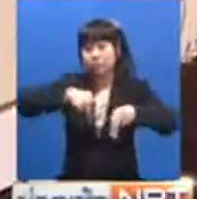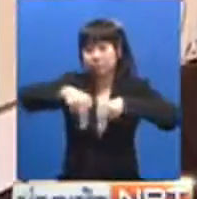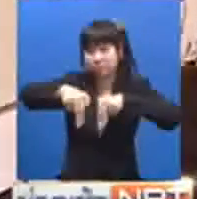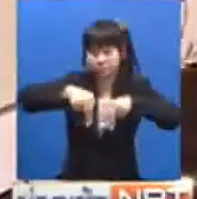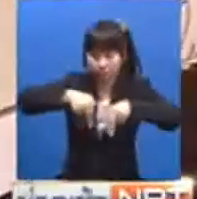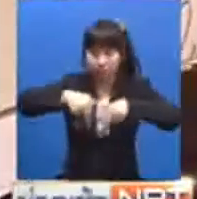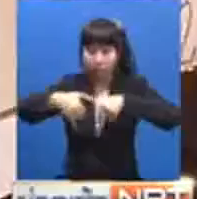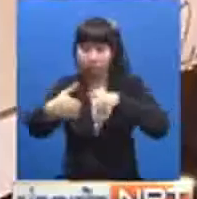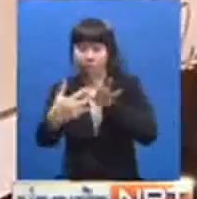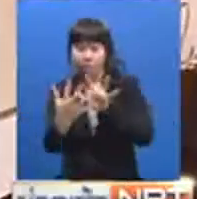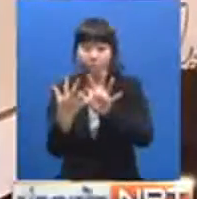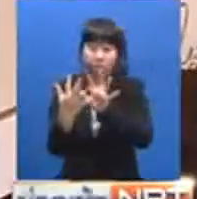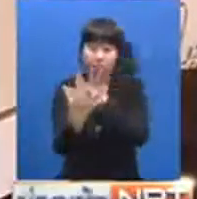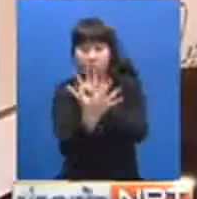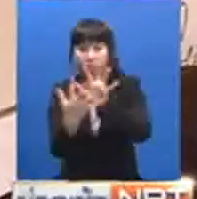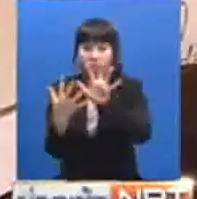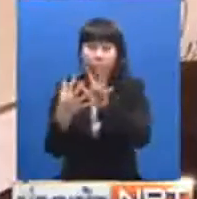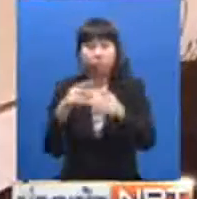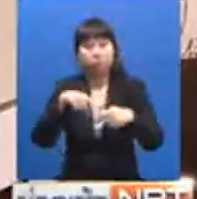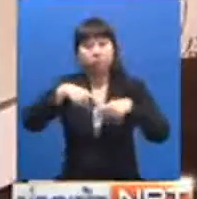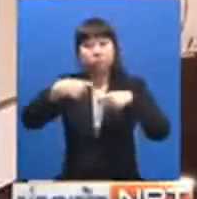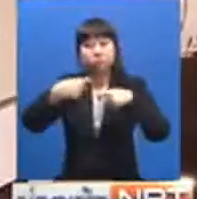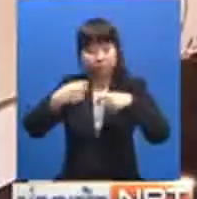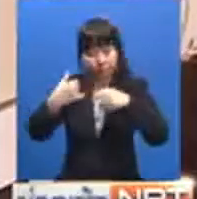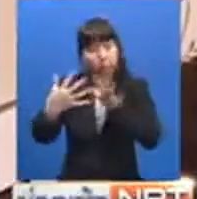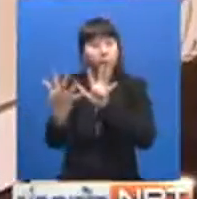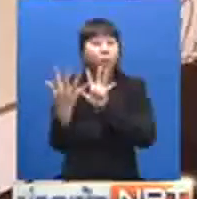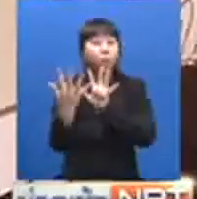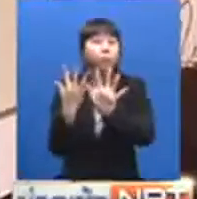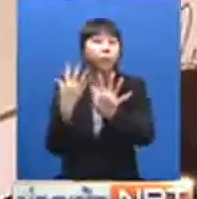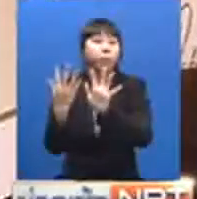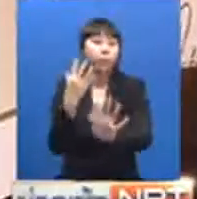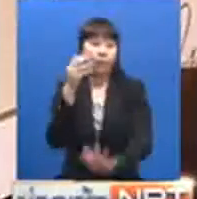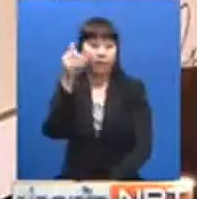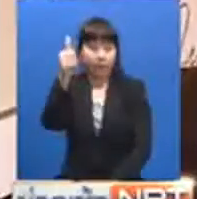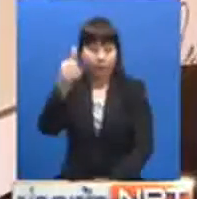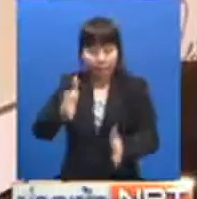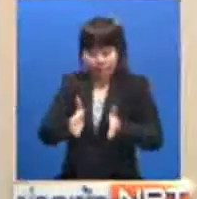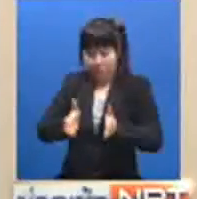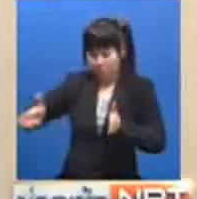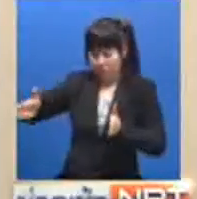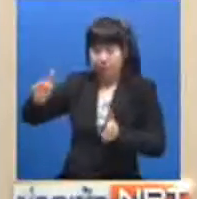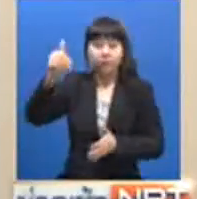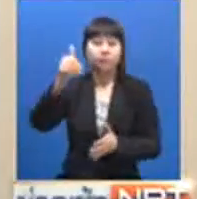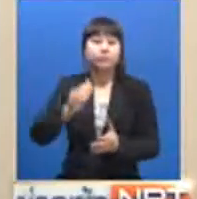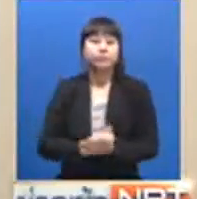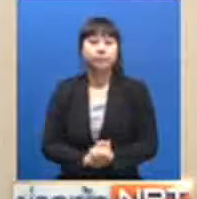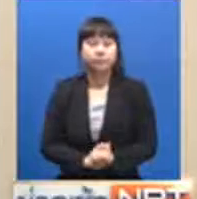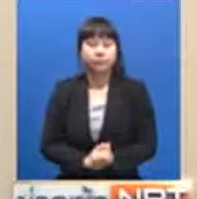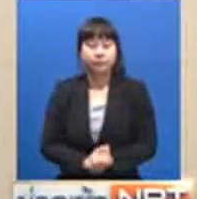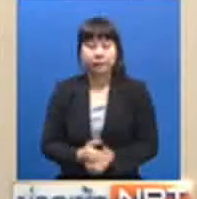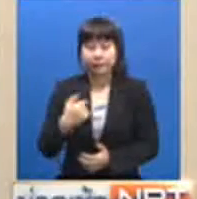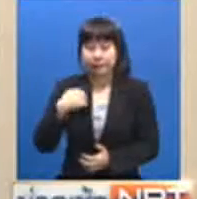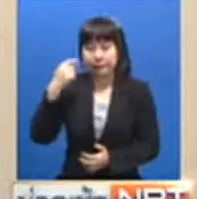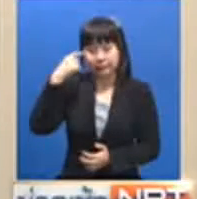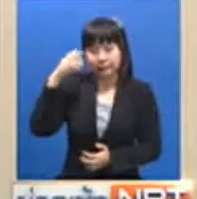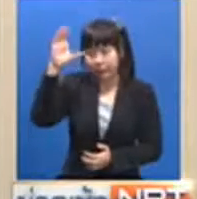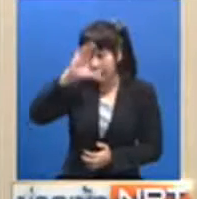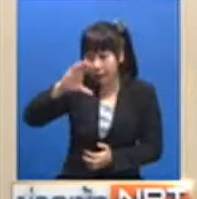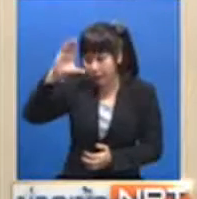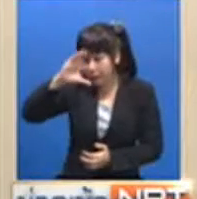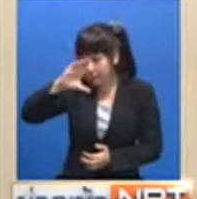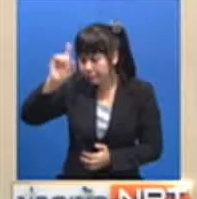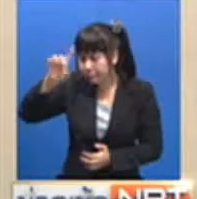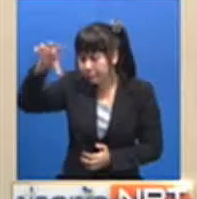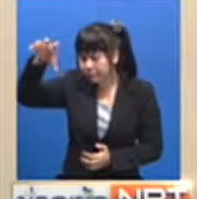นทางกันอะไรเงี้ยมันก็จะเดินได้สะดวกขึ้นที่พื้นที่มันก็คงจะเยอะขึ้น เราได้ไปหาที่นะครับไม่ว่าจ